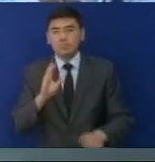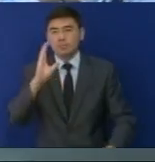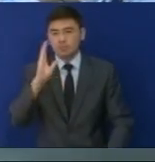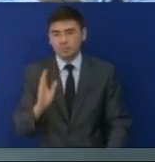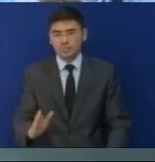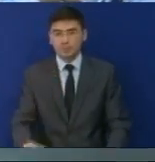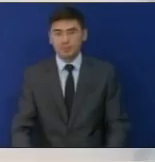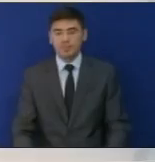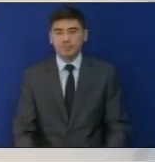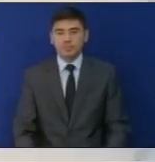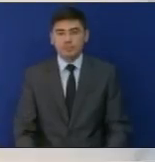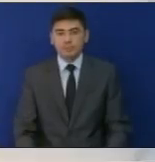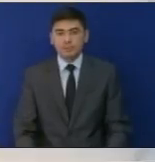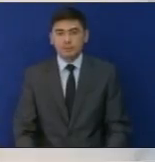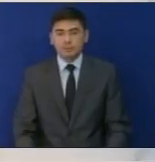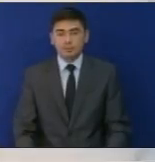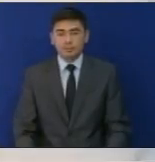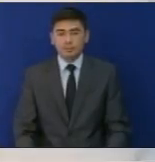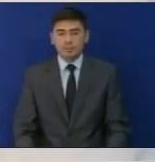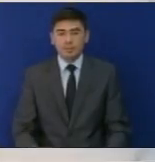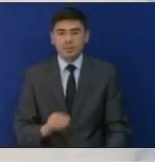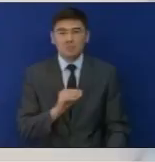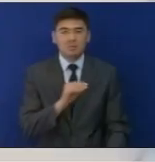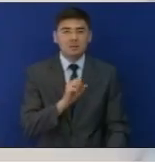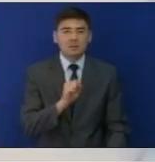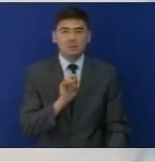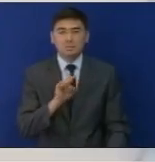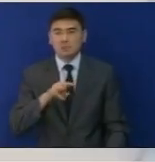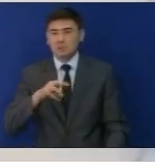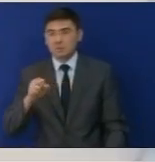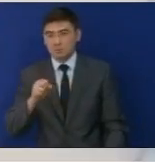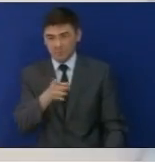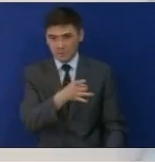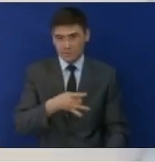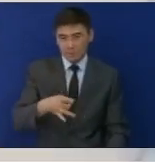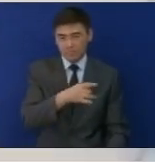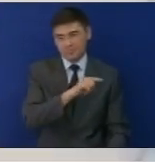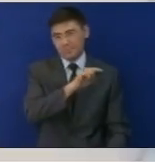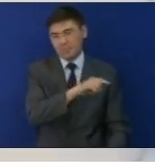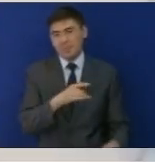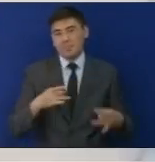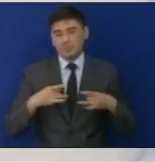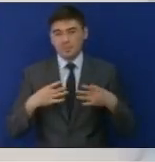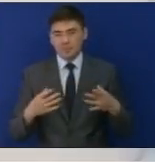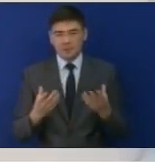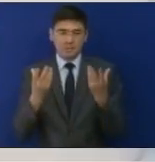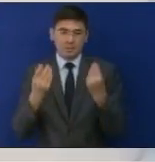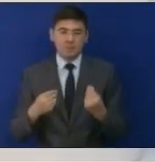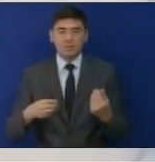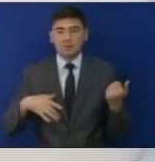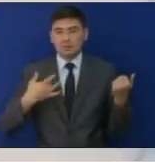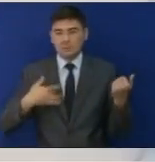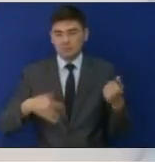Кужахметов, телеканал Семей. В Шарминском районе с большим размахом отметили День Домбры. Мероприятие посетили артисты